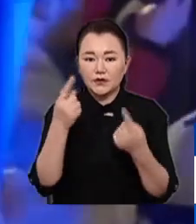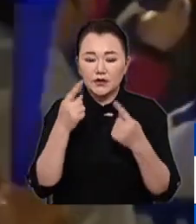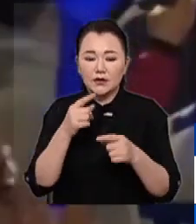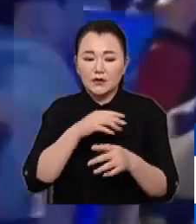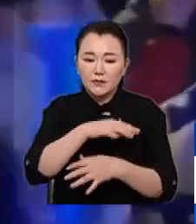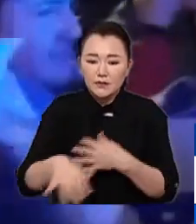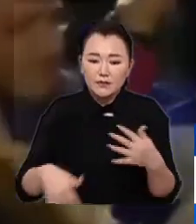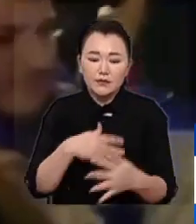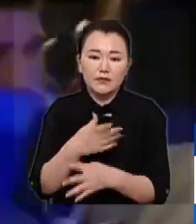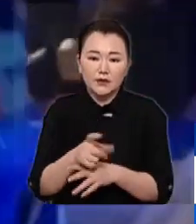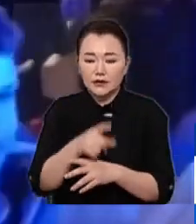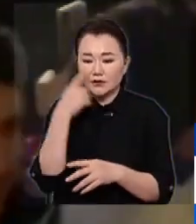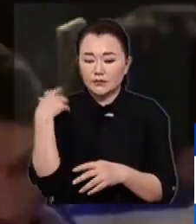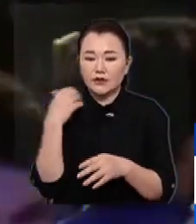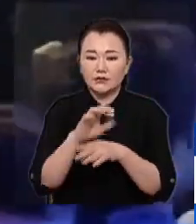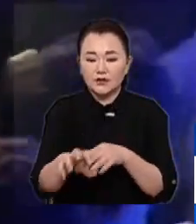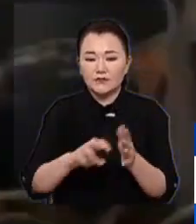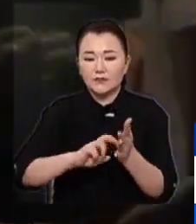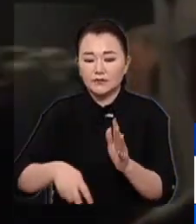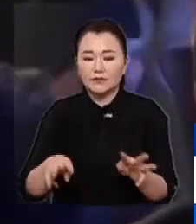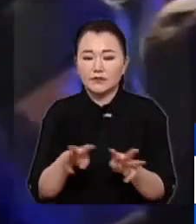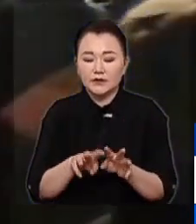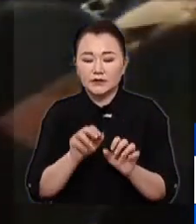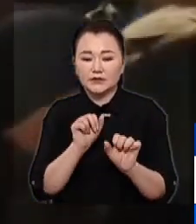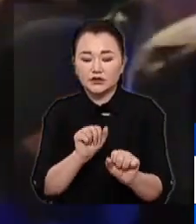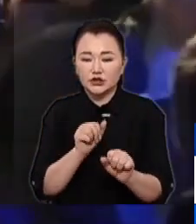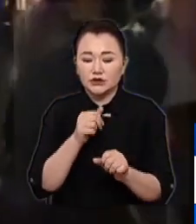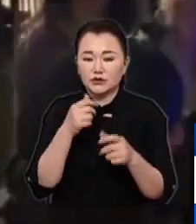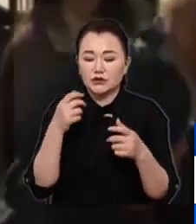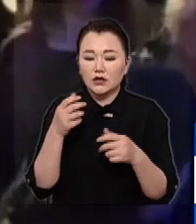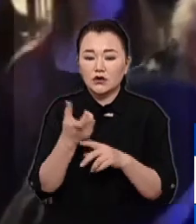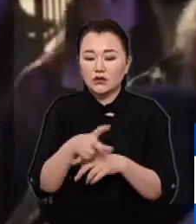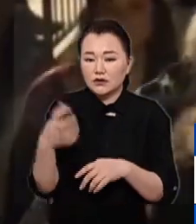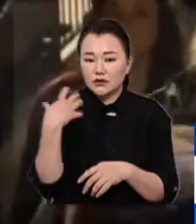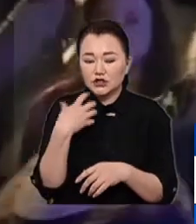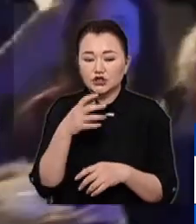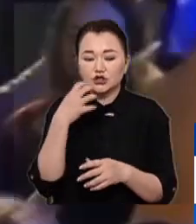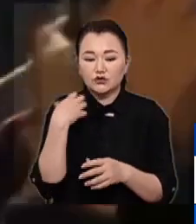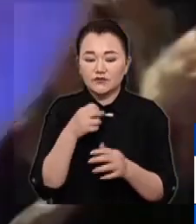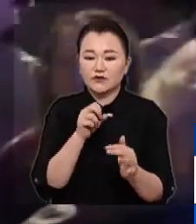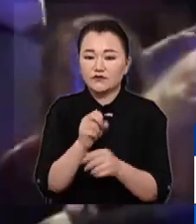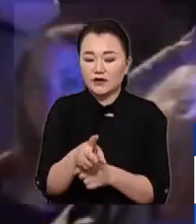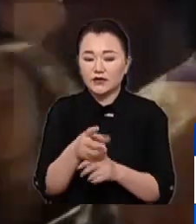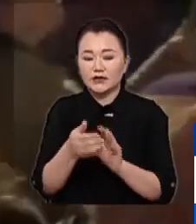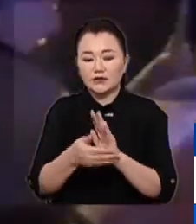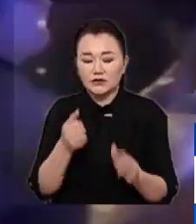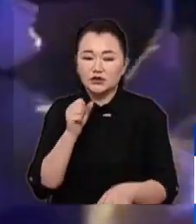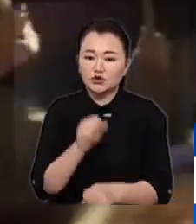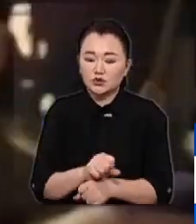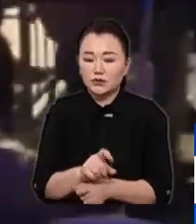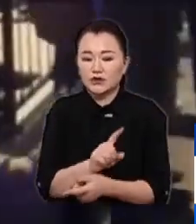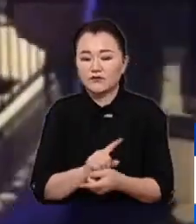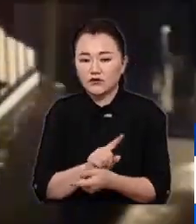массовых беспорядков накануне отправили в отставку министра обороны. Известие об увольнении чиновника, который открыто призывал заморозить